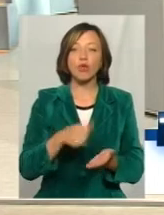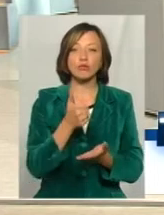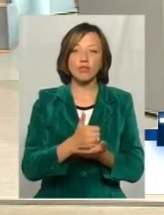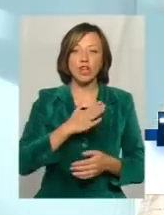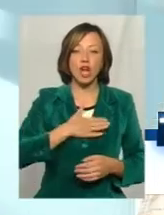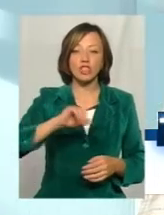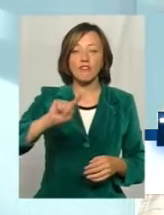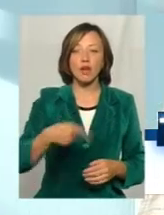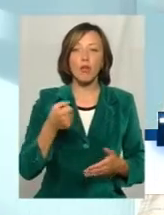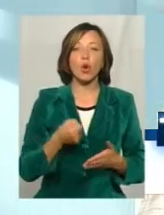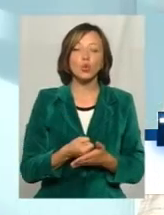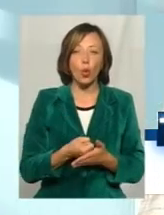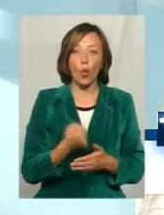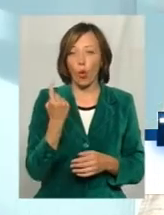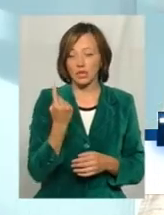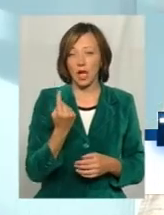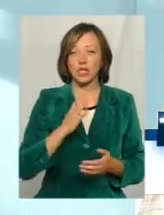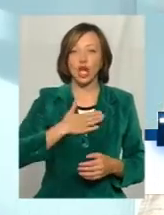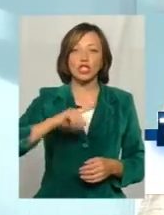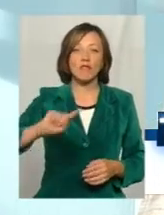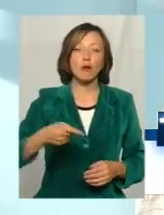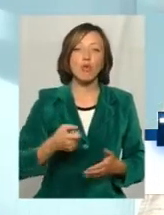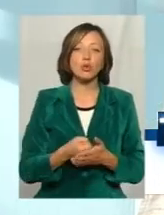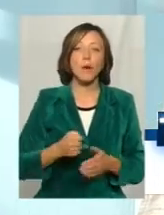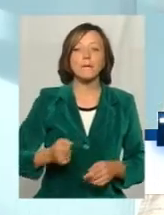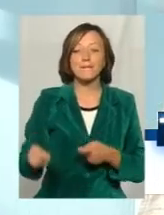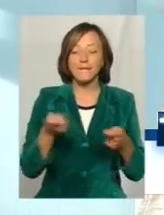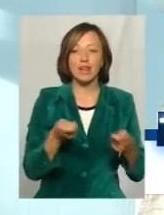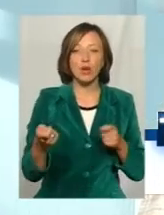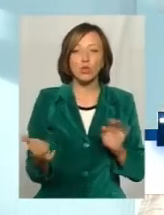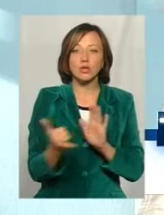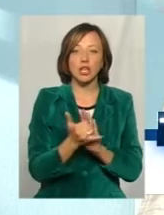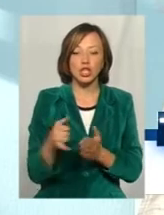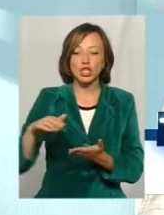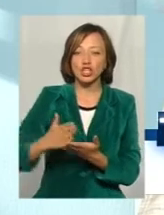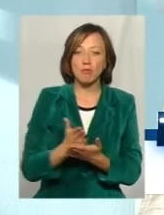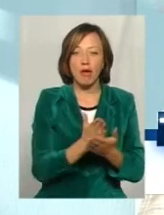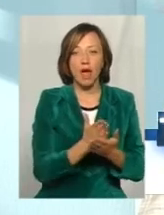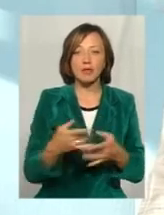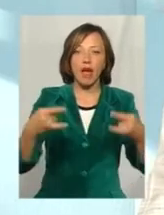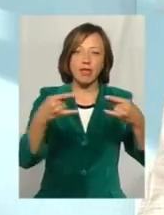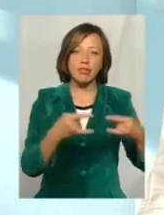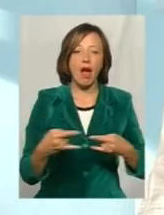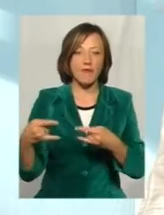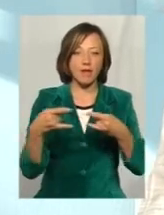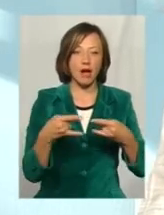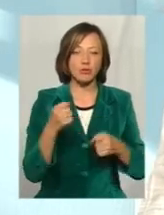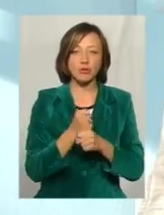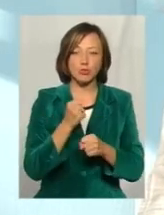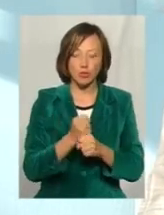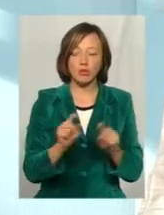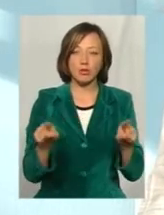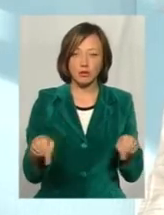наша вимога до одна з наших вимог до перевізників – це встановлення GPS-навігаторів. Ми створюємо в управлінні